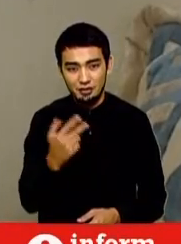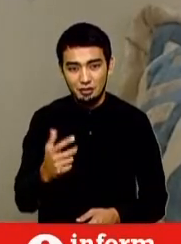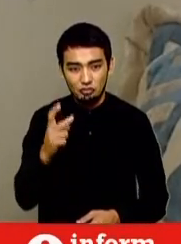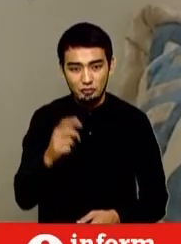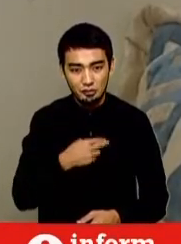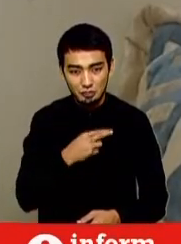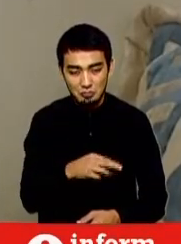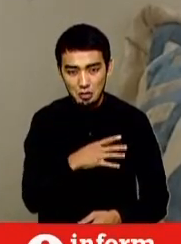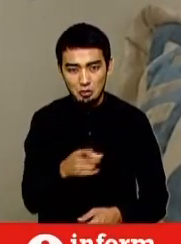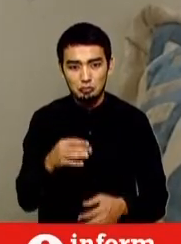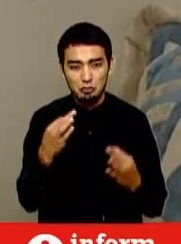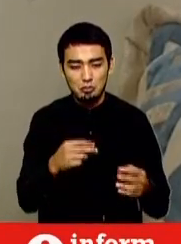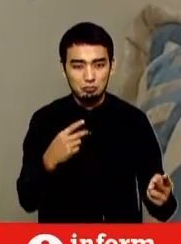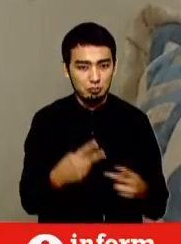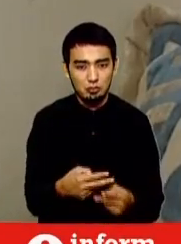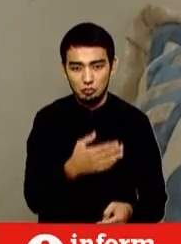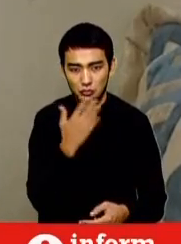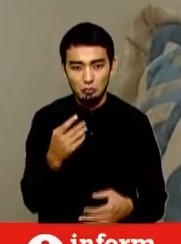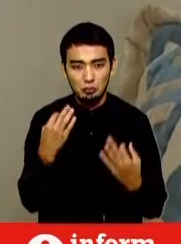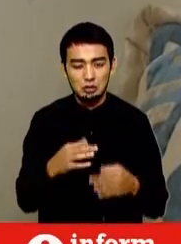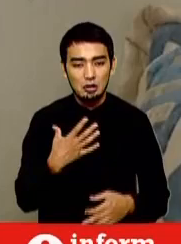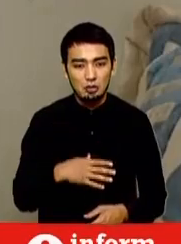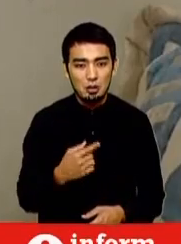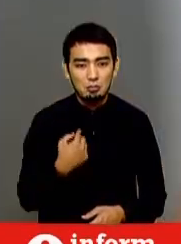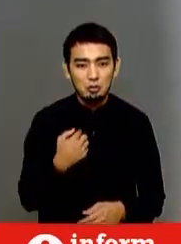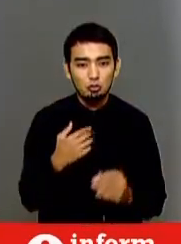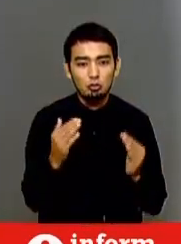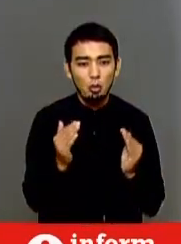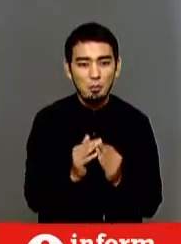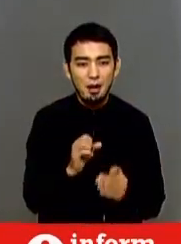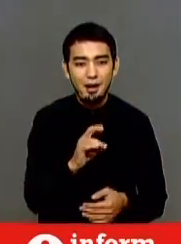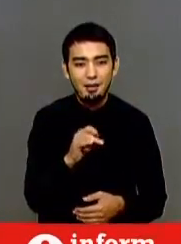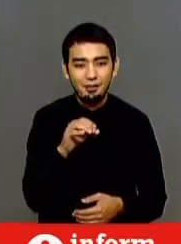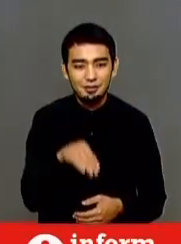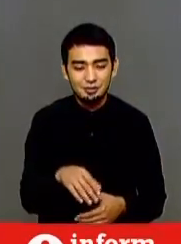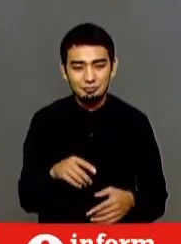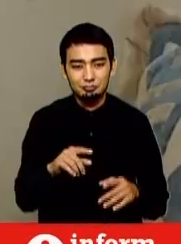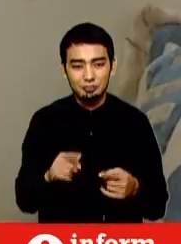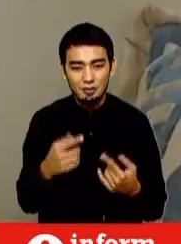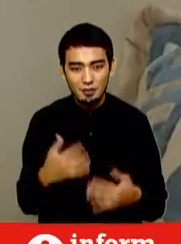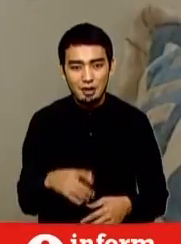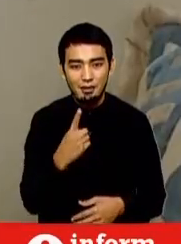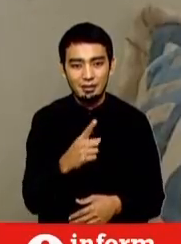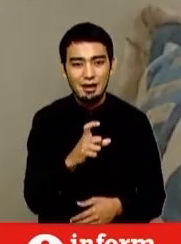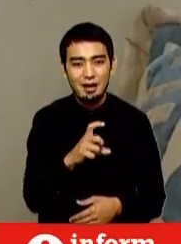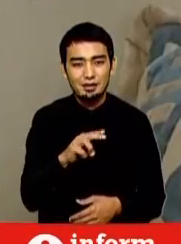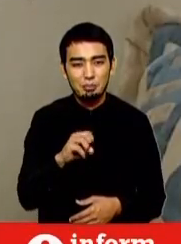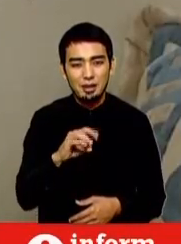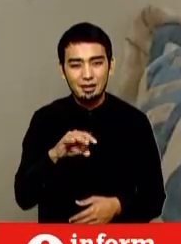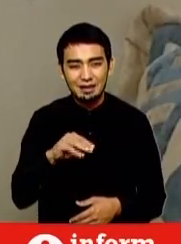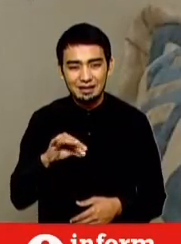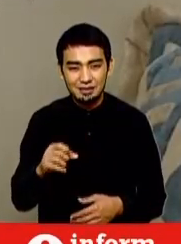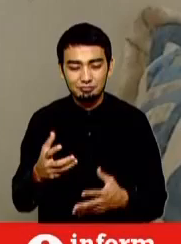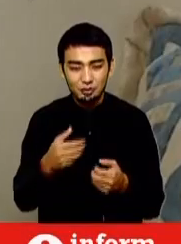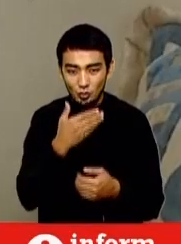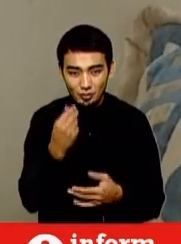үш адамның өмірі кетіп тұр. Сразу қамауға алу керек еді десек, біз үй қамағына алдық дейді та. Экспертиза шықпай, біз қамауға аламаймыз